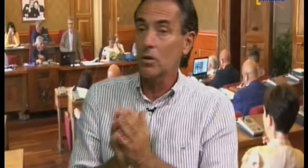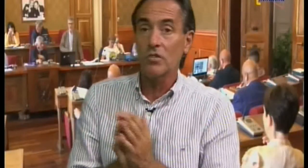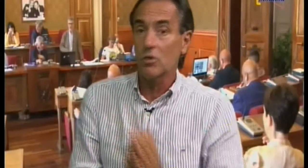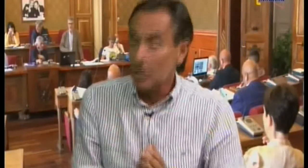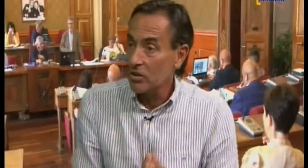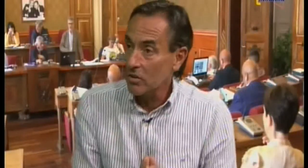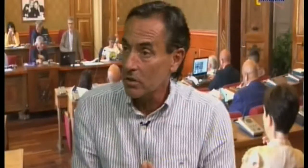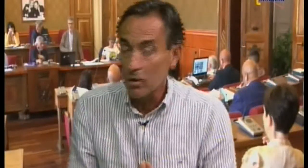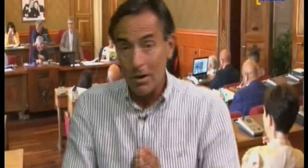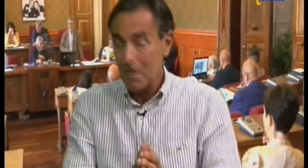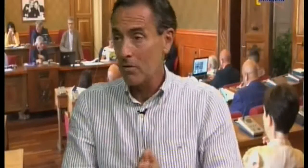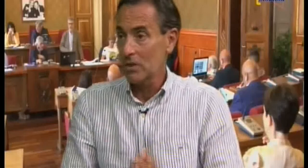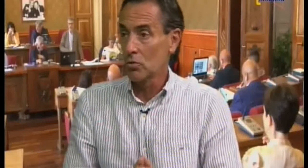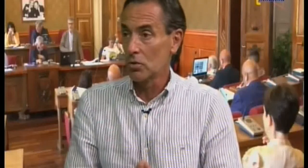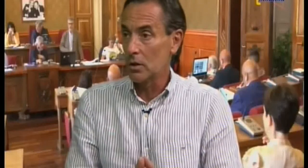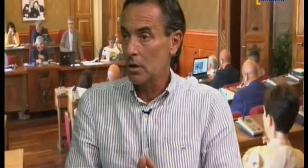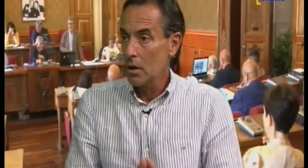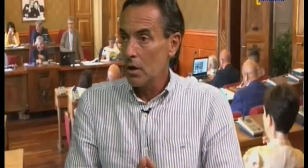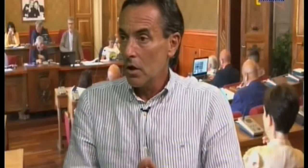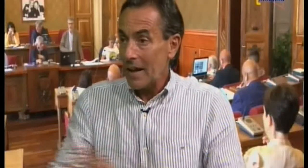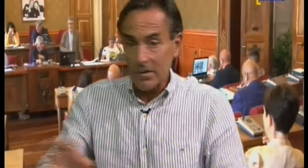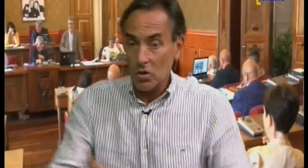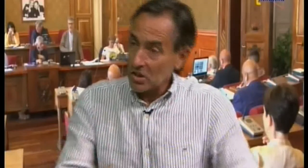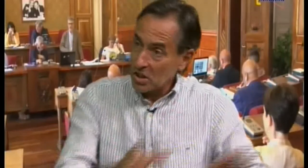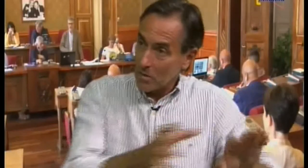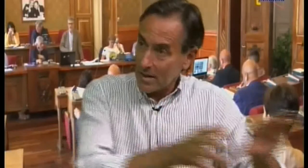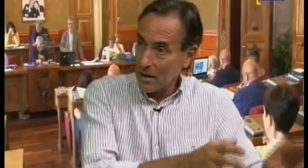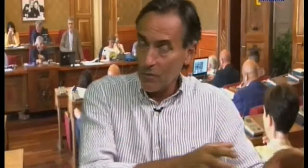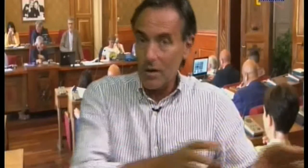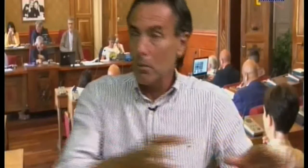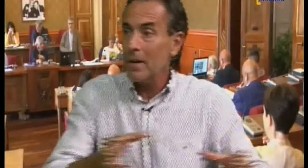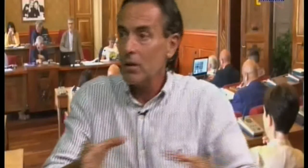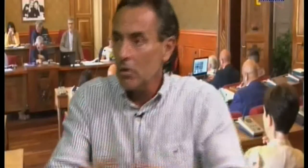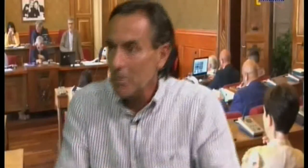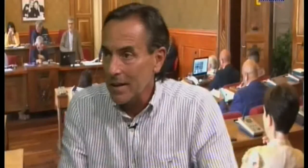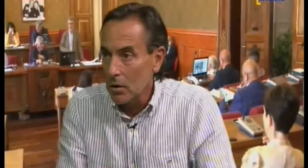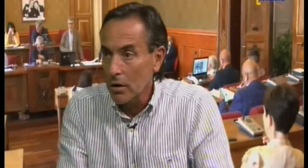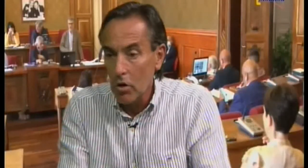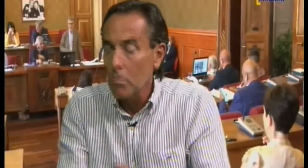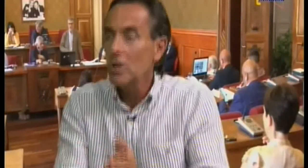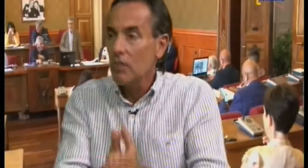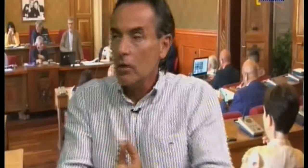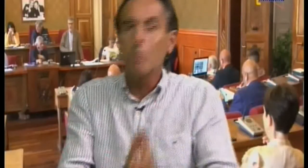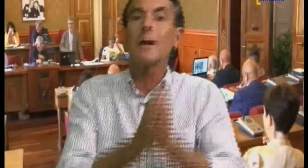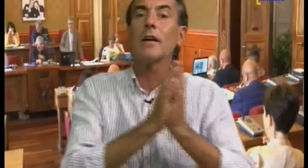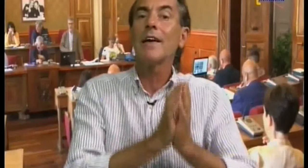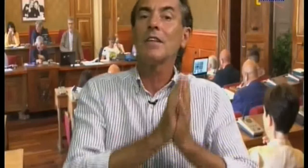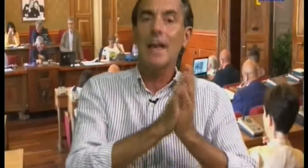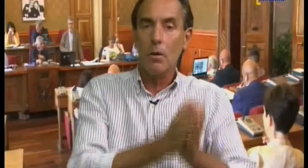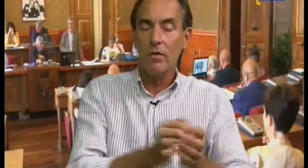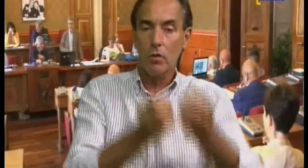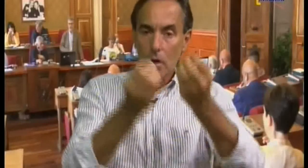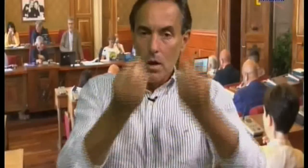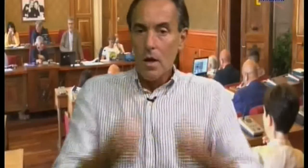piano particolareggiato del centro storico l'abbiamo votato tutti, adesso c'ha 5-6 anni che è fermo, perché non lo riprendono e non lo modificano per